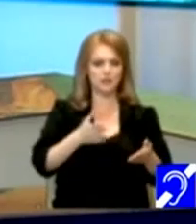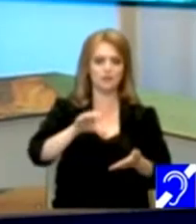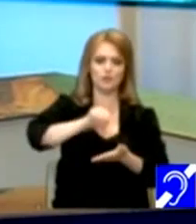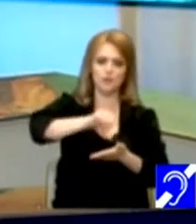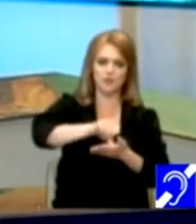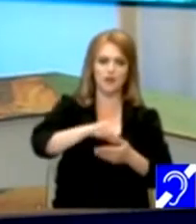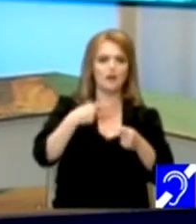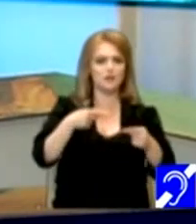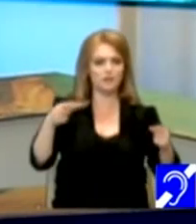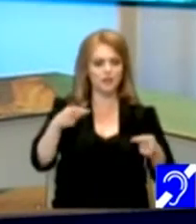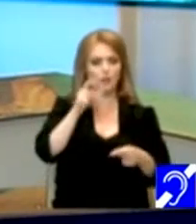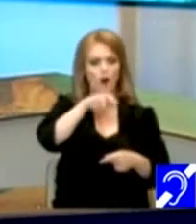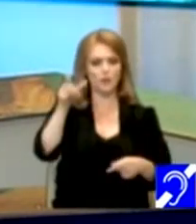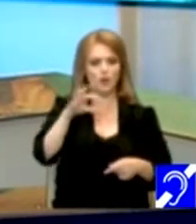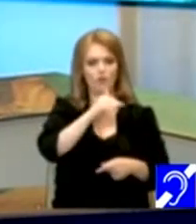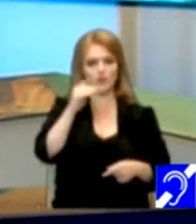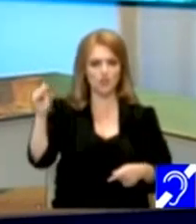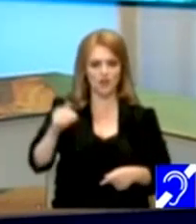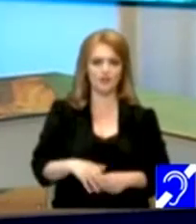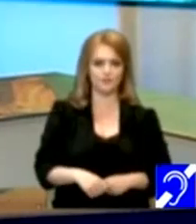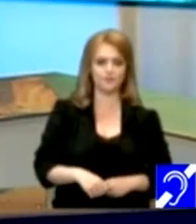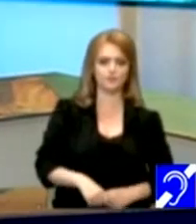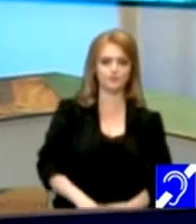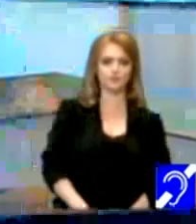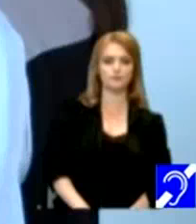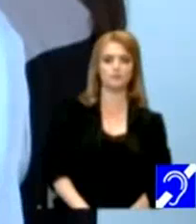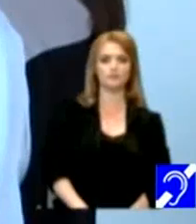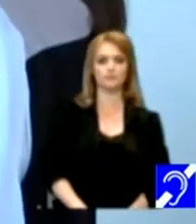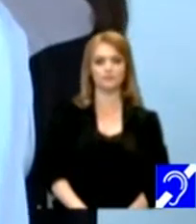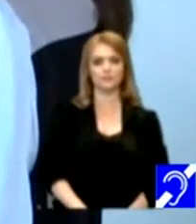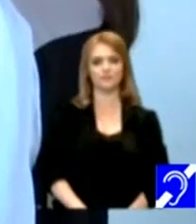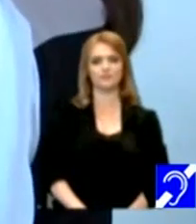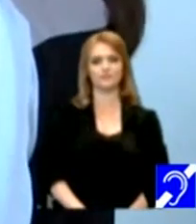admira explozia de culoare redată pe pânză.